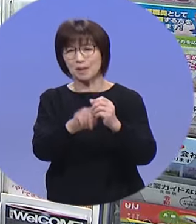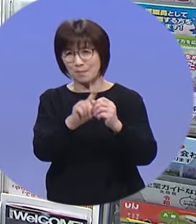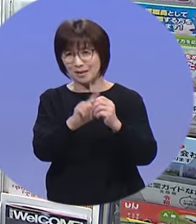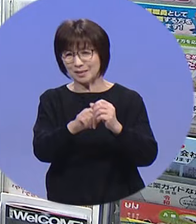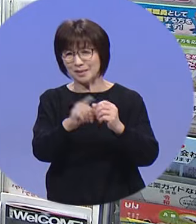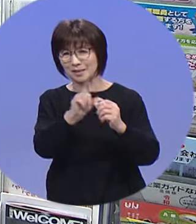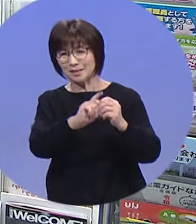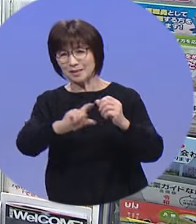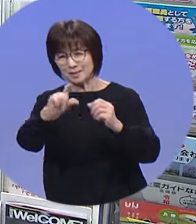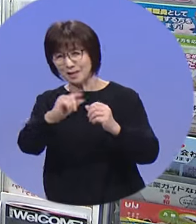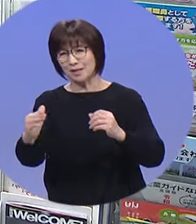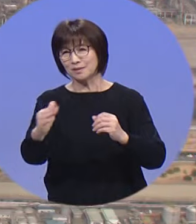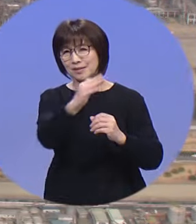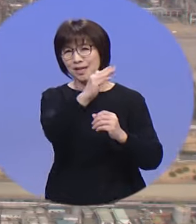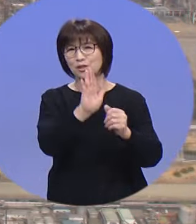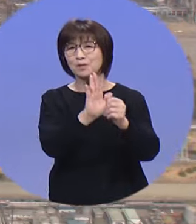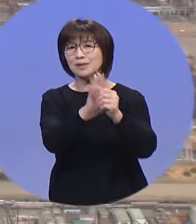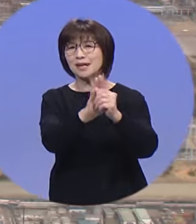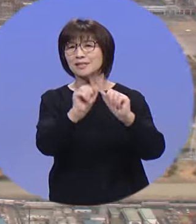る成長を促します。